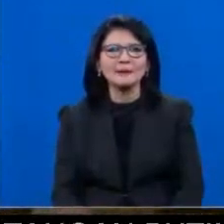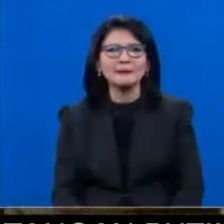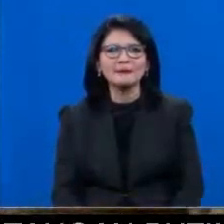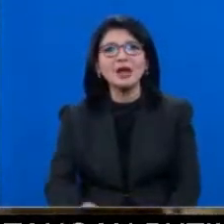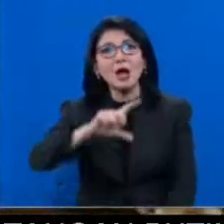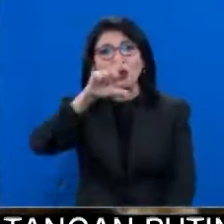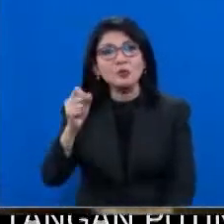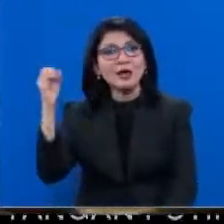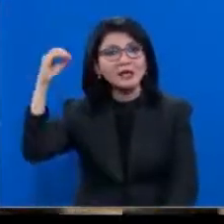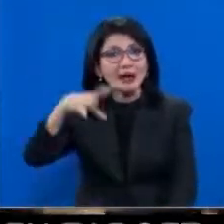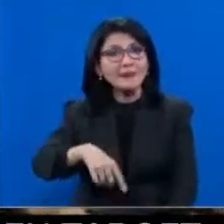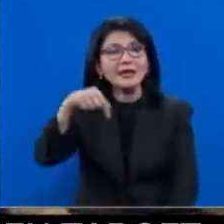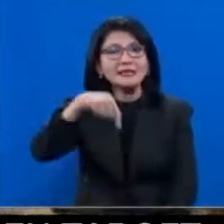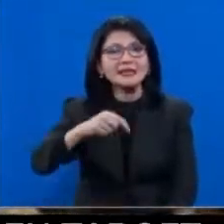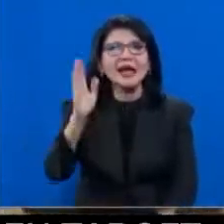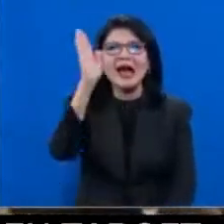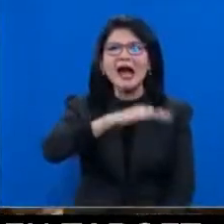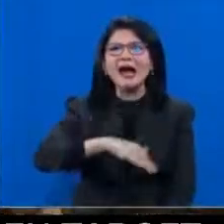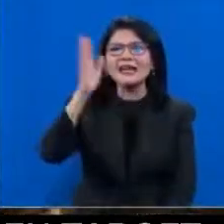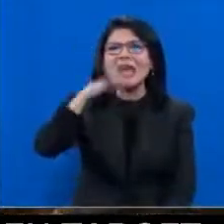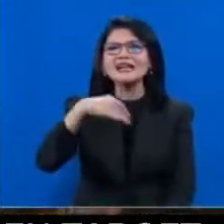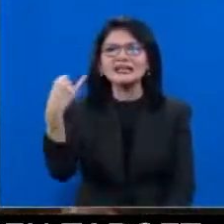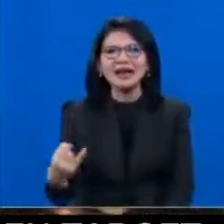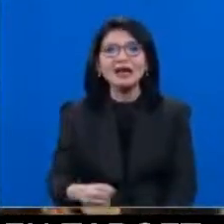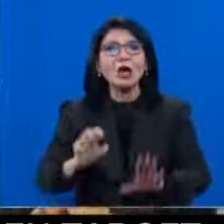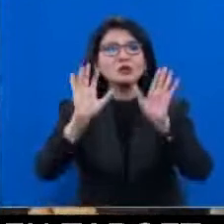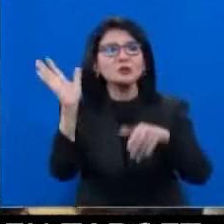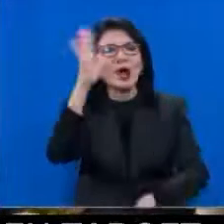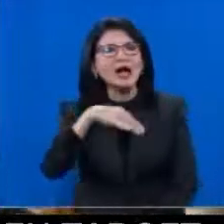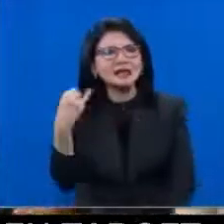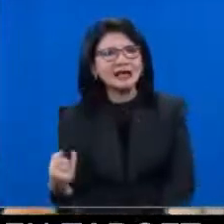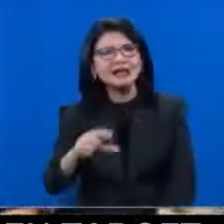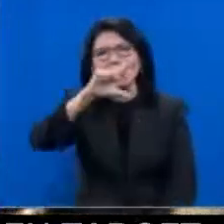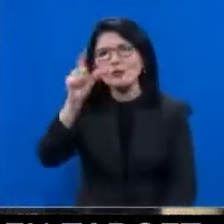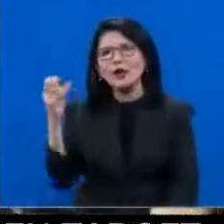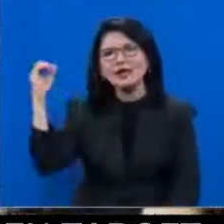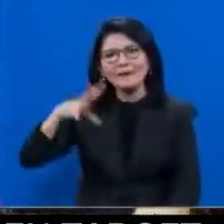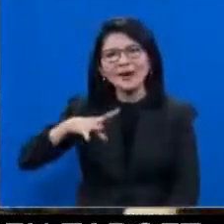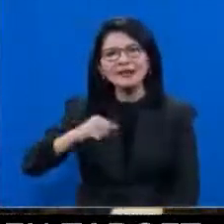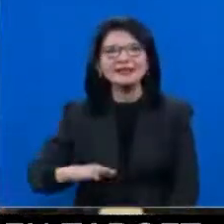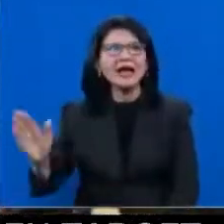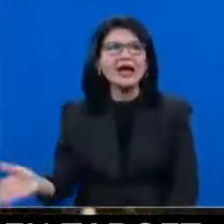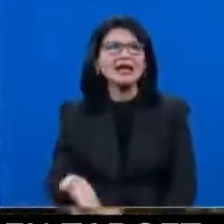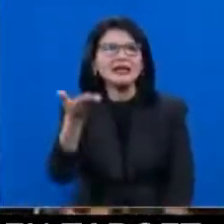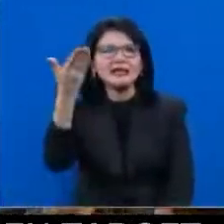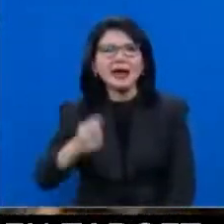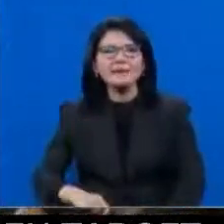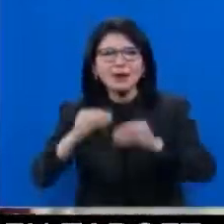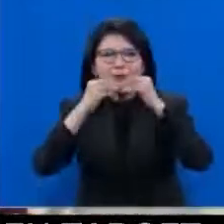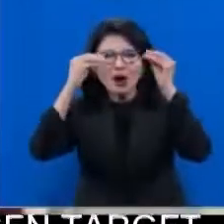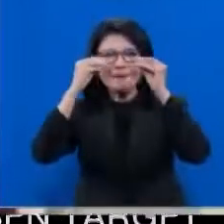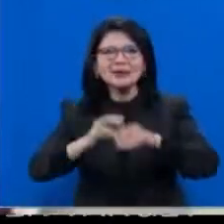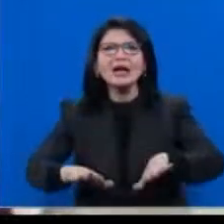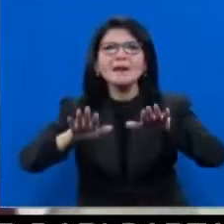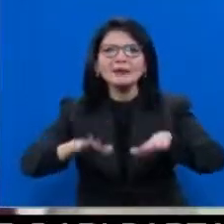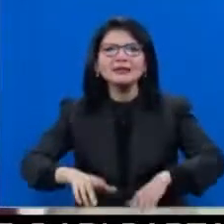Bulan Ramadan tengah memasuki hari-hari terakhirnya. Di 10 hari terakhir bulan Ramadan, Nabi Muhammad berdiam diri di masjid dan mengisi hari-harinya